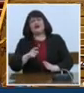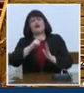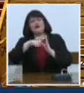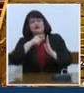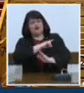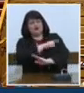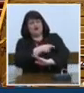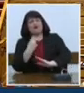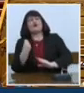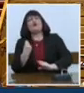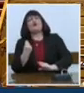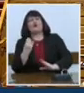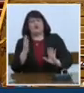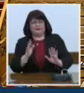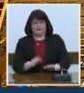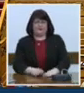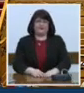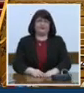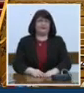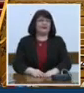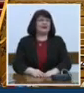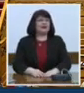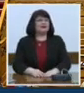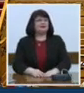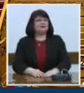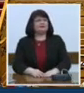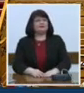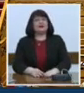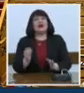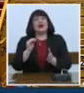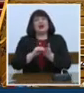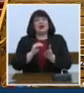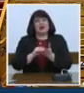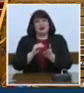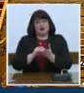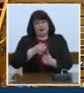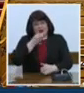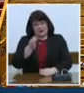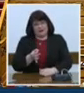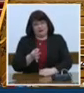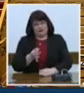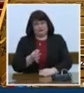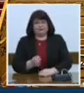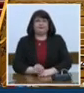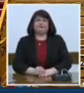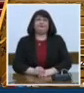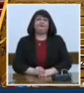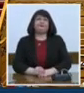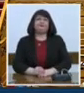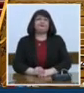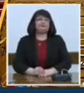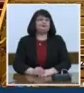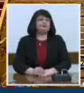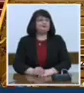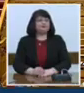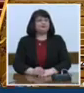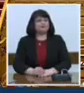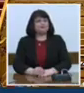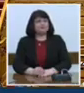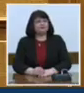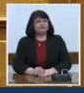Και κάτι ακόμα το οποίο δεν μπορώ να μην το αφήσω ασχολίαστο. Είναι μια